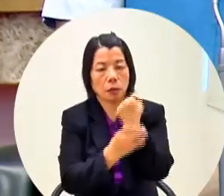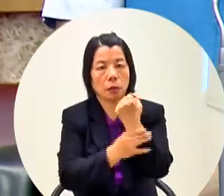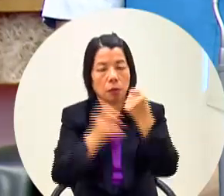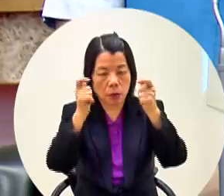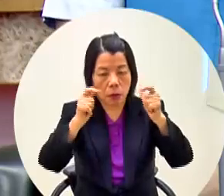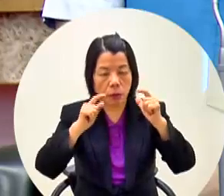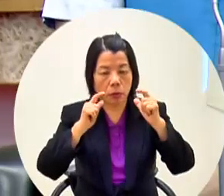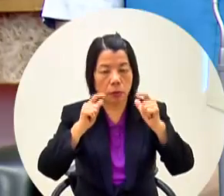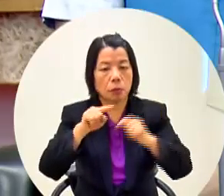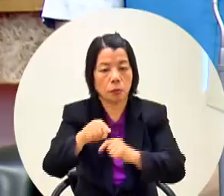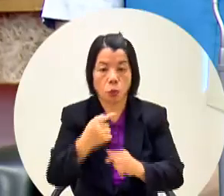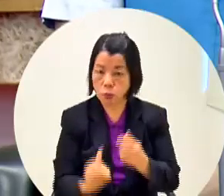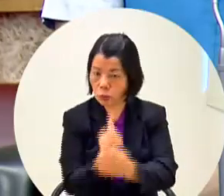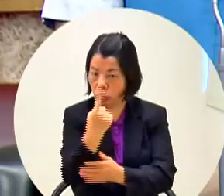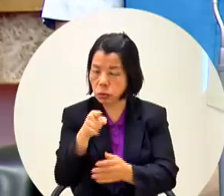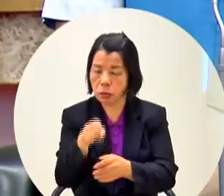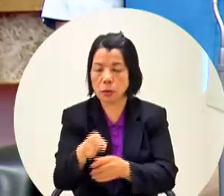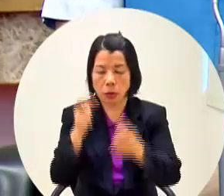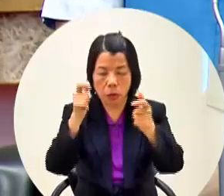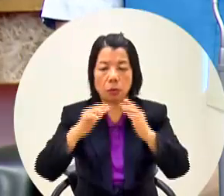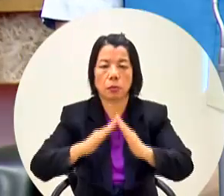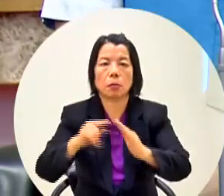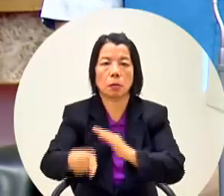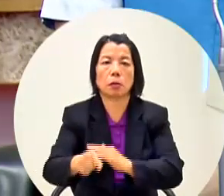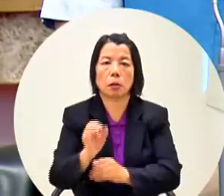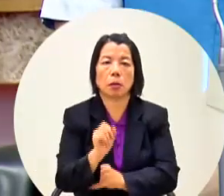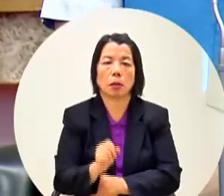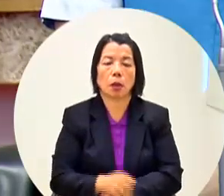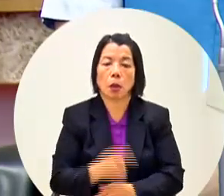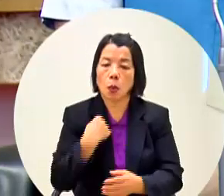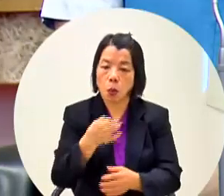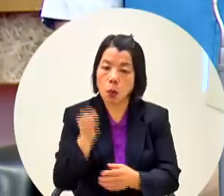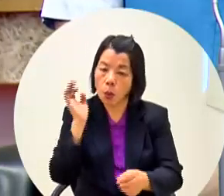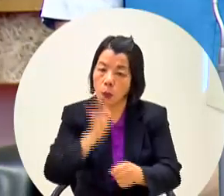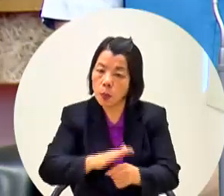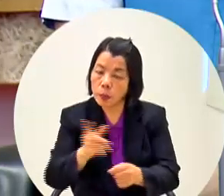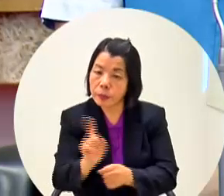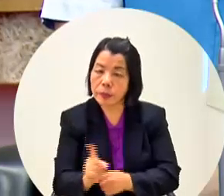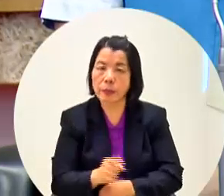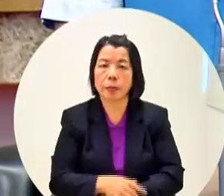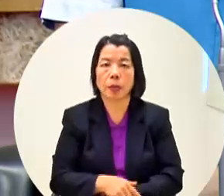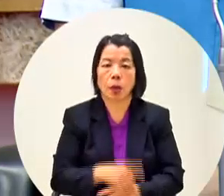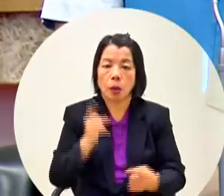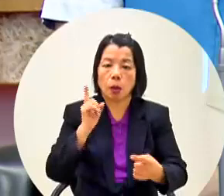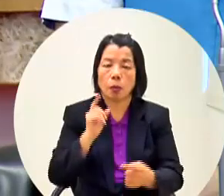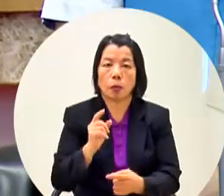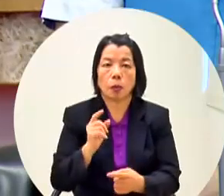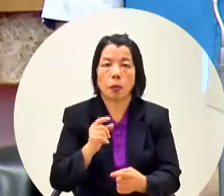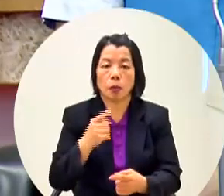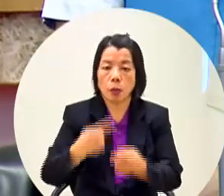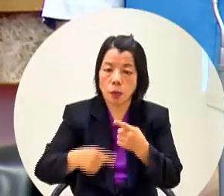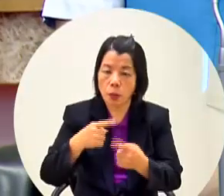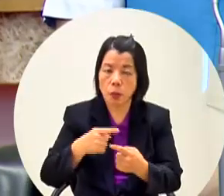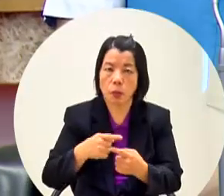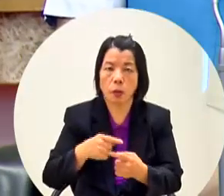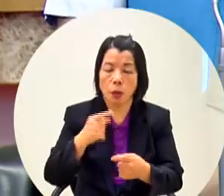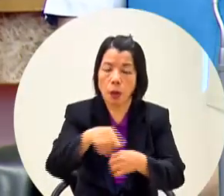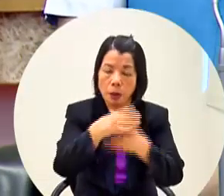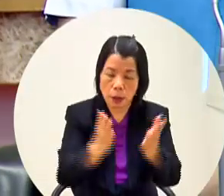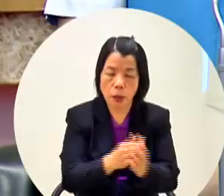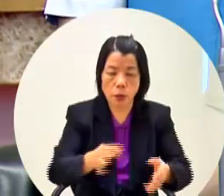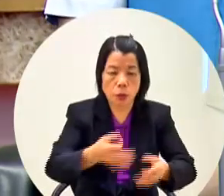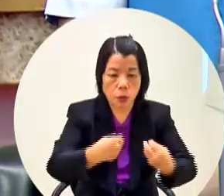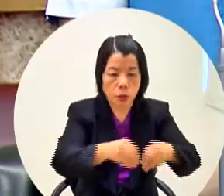消费。那我买的时候有什么优惠？政府会送我什么？公车点数、轻轨的点数。起